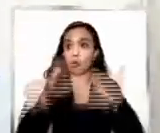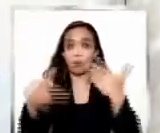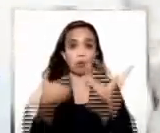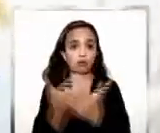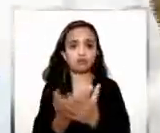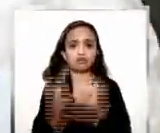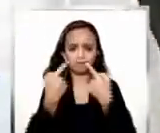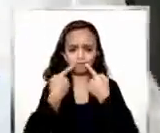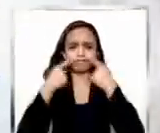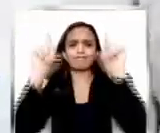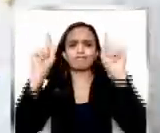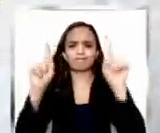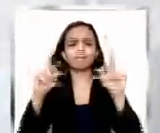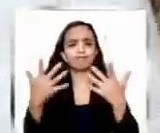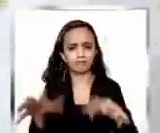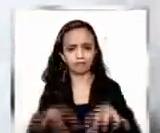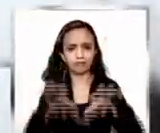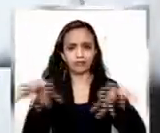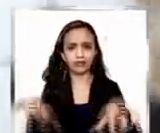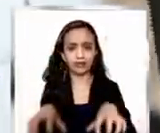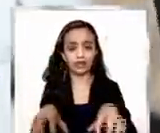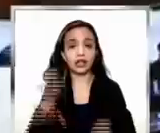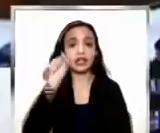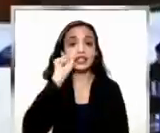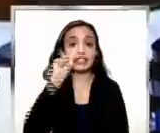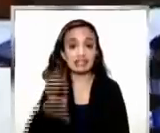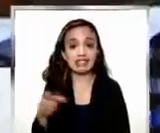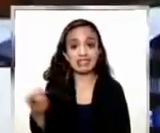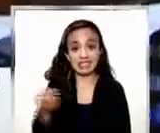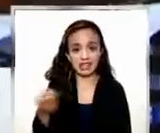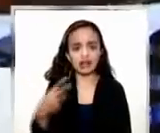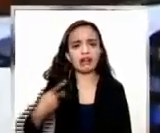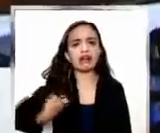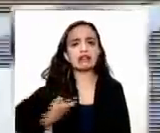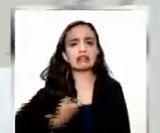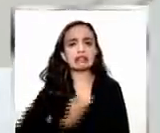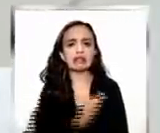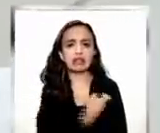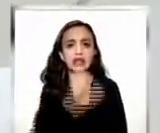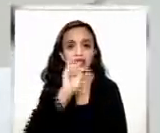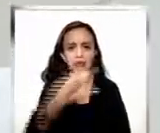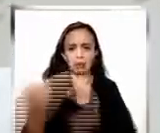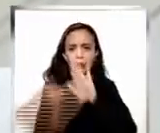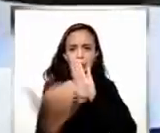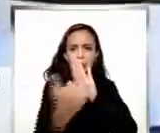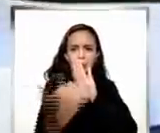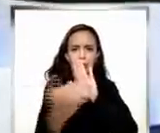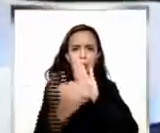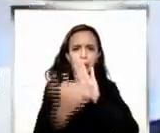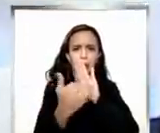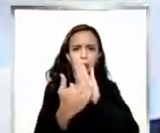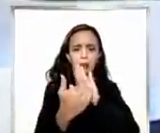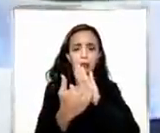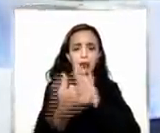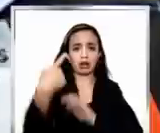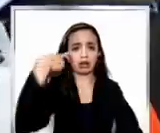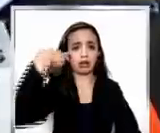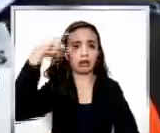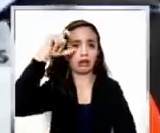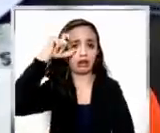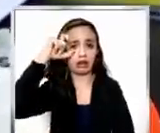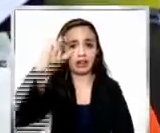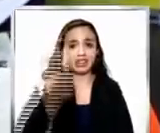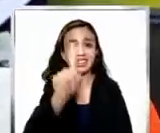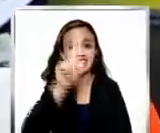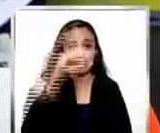Aminado ang magkakapatid na nasasaktan din sila kapag binabatikos ang kanilang nag-iisang kapatid na lalaki na hinarap